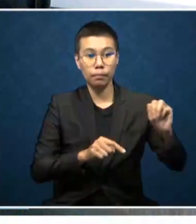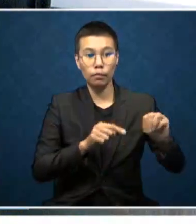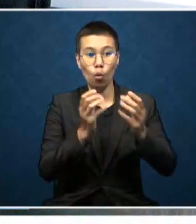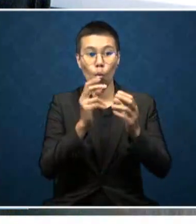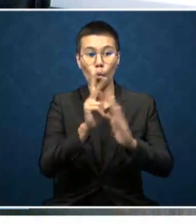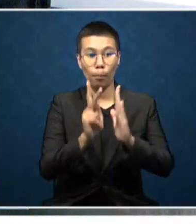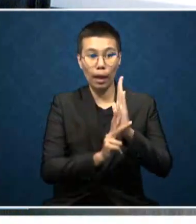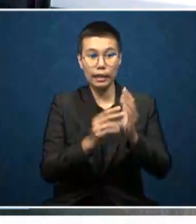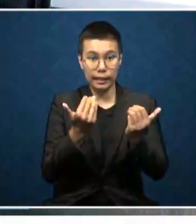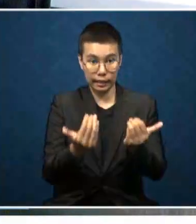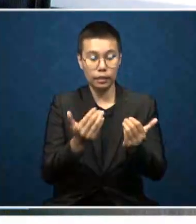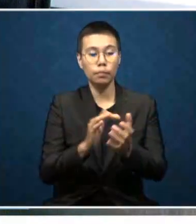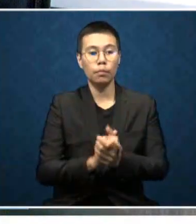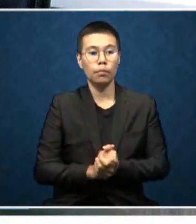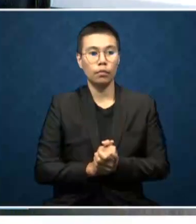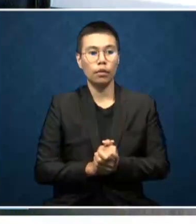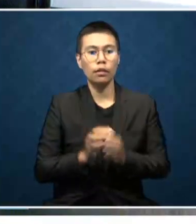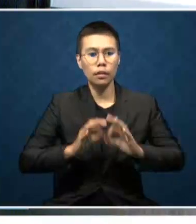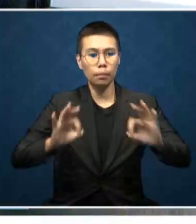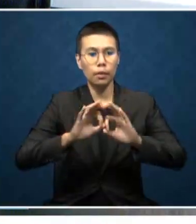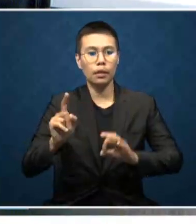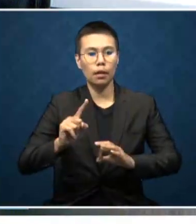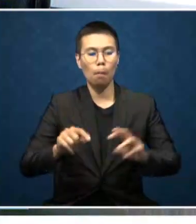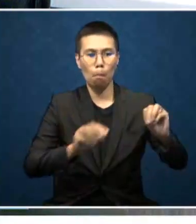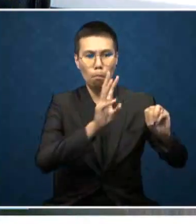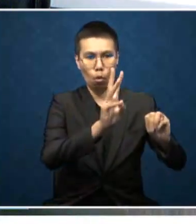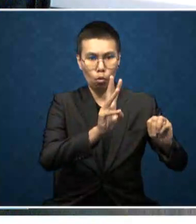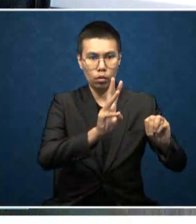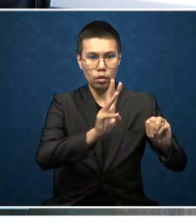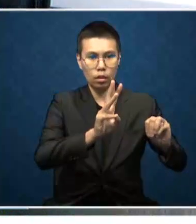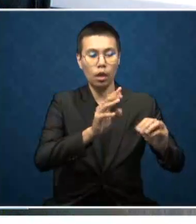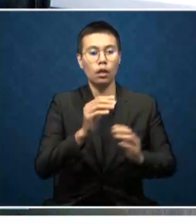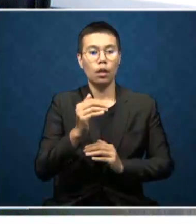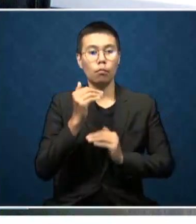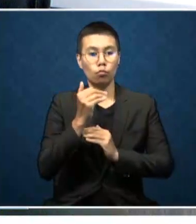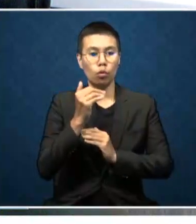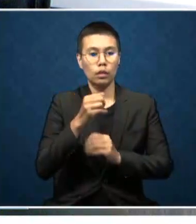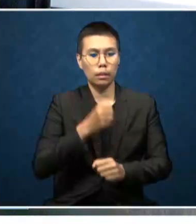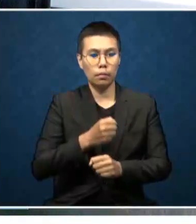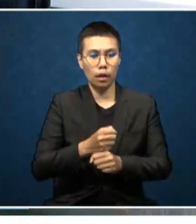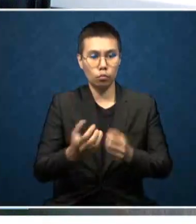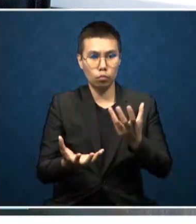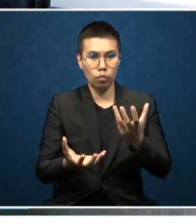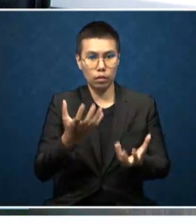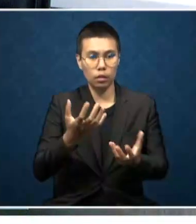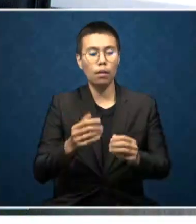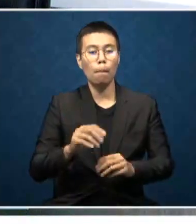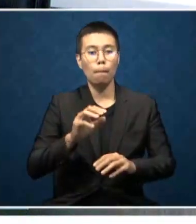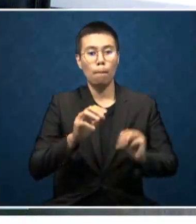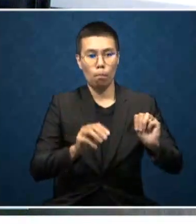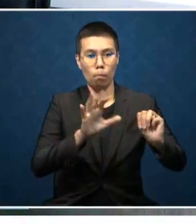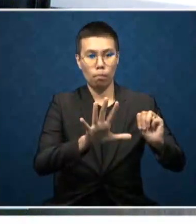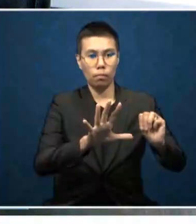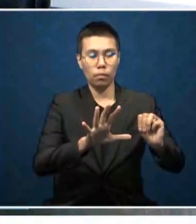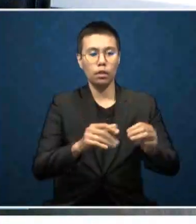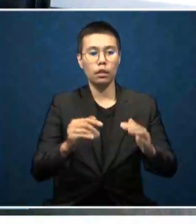สำคัญอย่างไรรครับท่านประธานในมาตรา 6นั้นกำหนดให้หน่วยงานในกระบวนการยุติธรรมตามมาตรา 5กำหนด